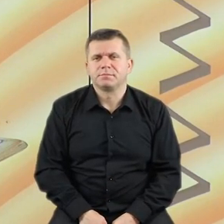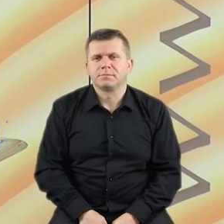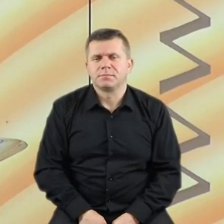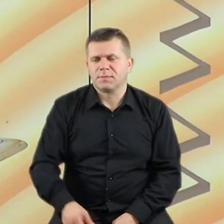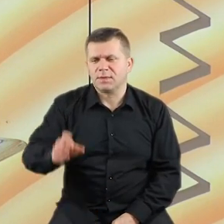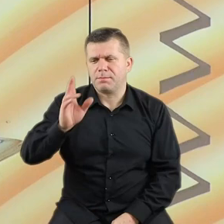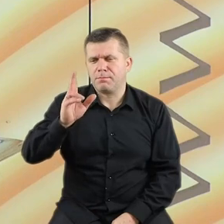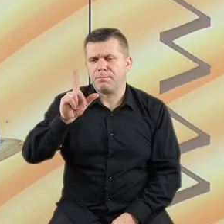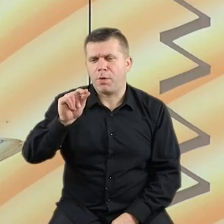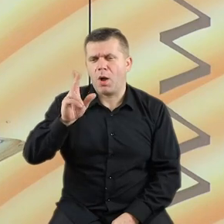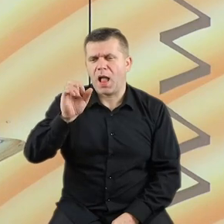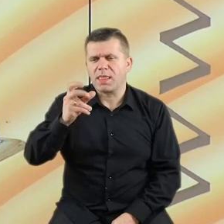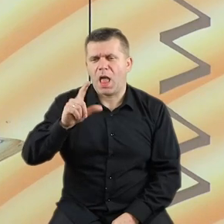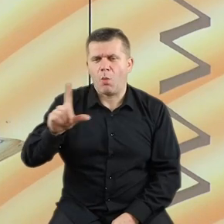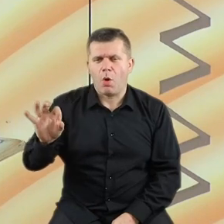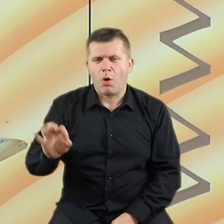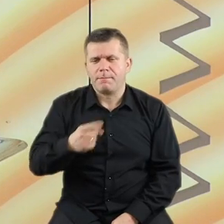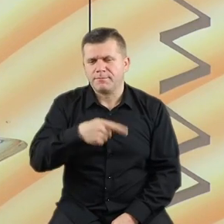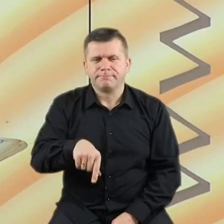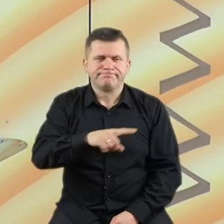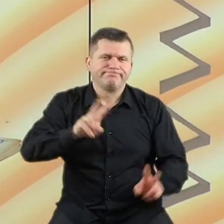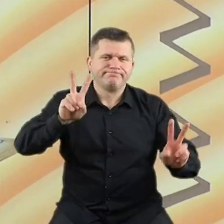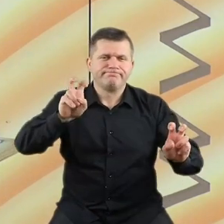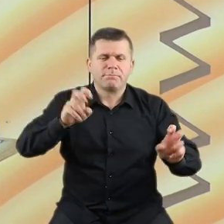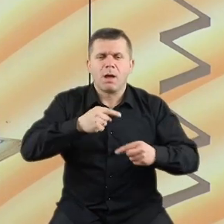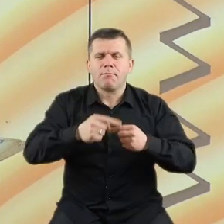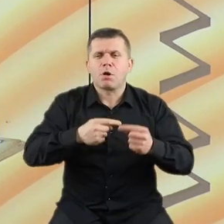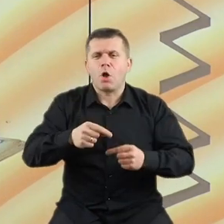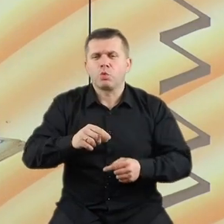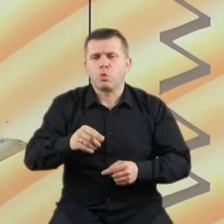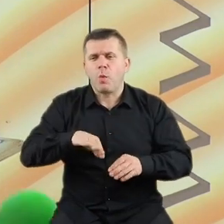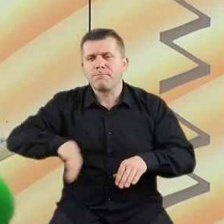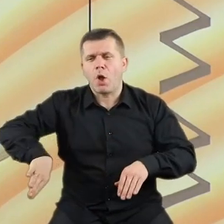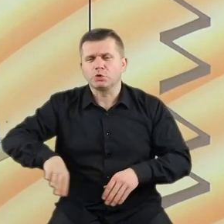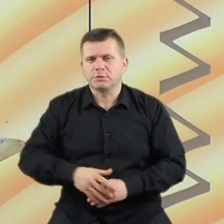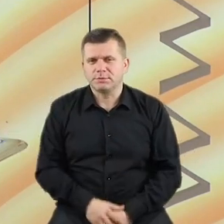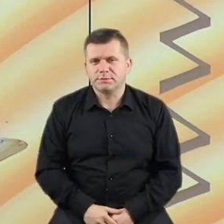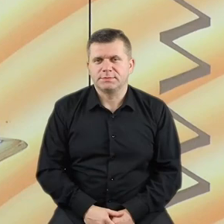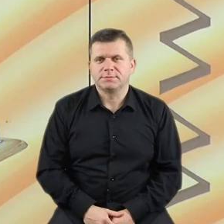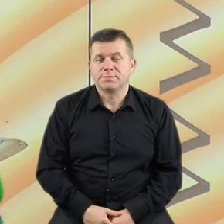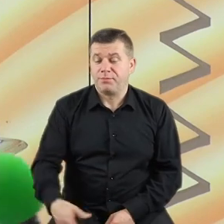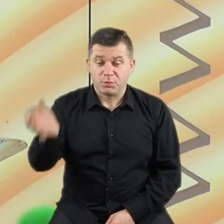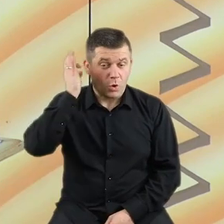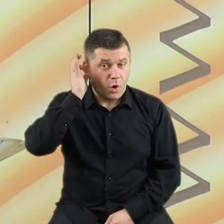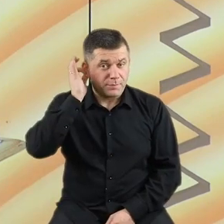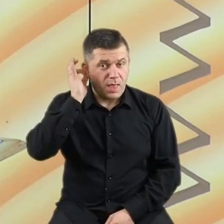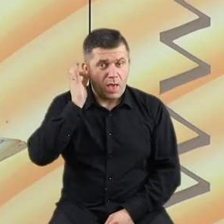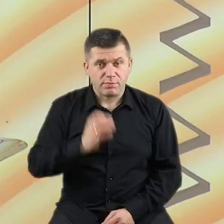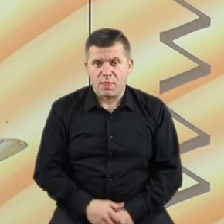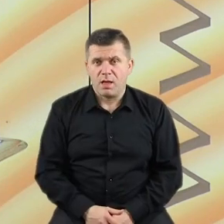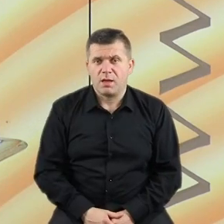Gary Pogoniajło był produktem ubocznym związku matki z pewnym człowiekiem, dlatego że kobieta, żeby w